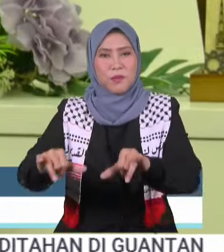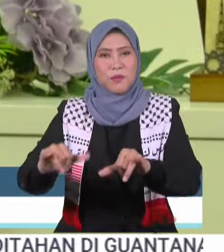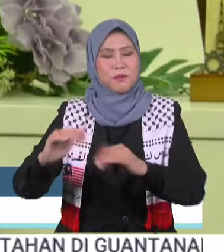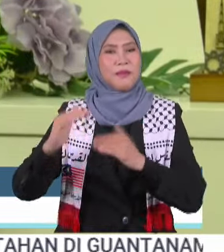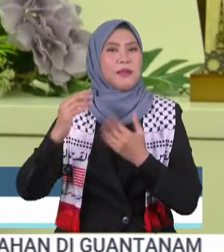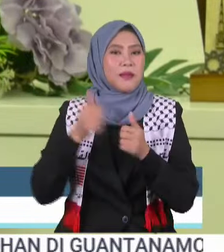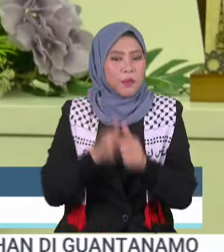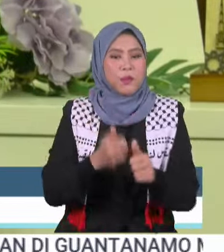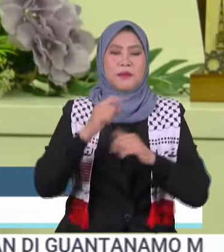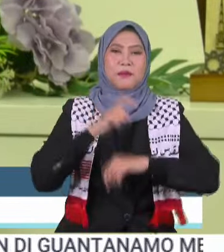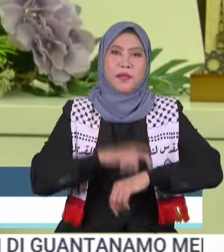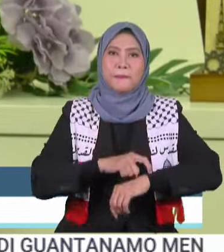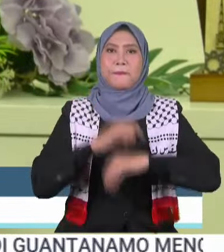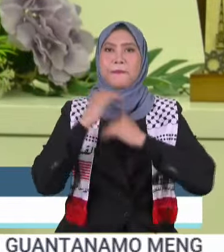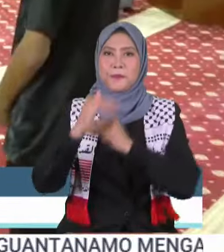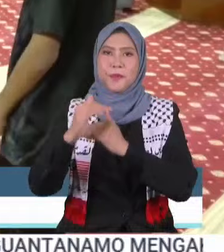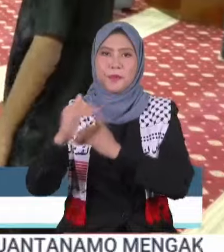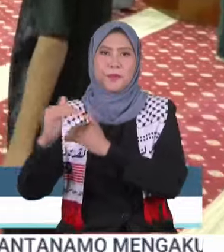satu tempoh tertentu.